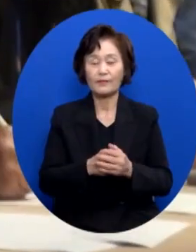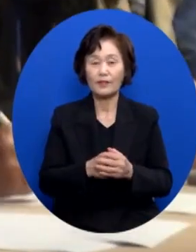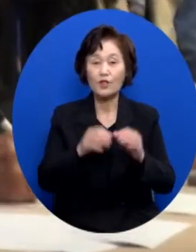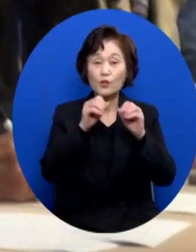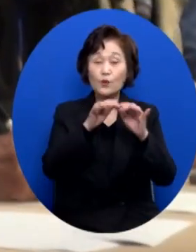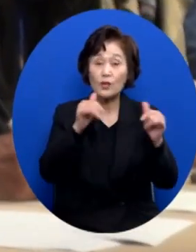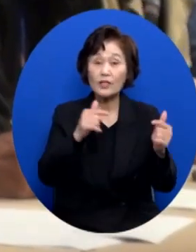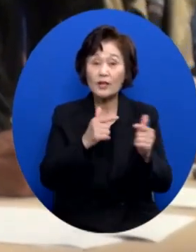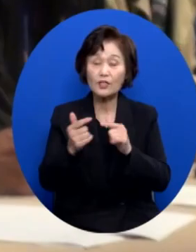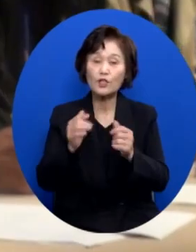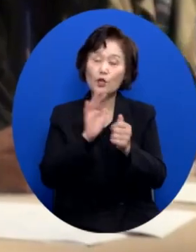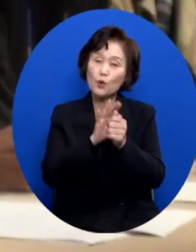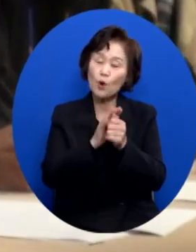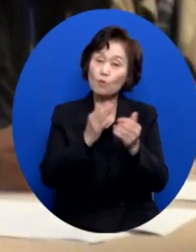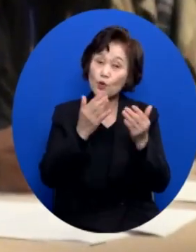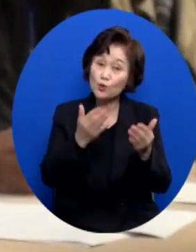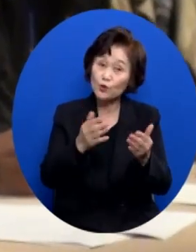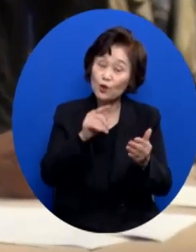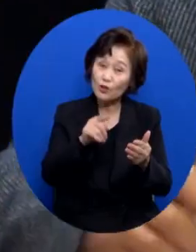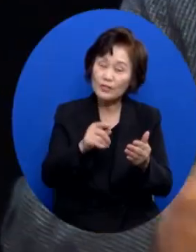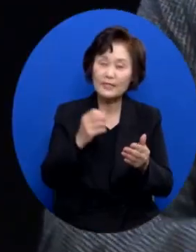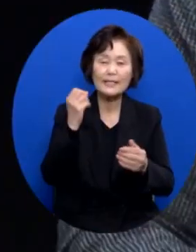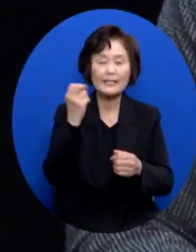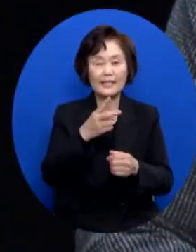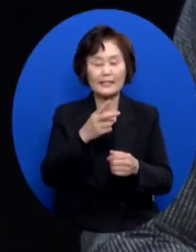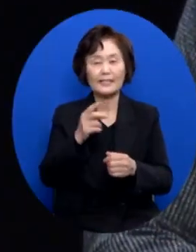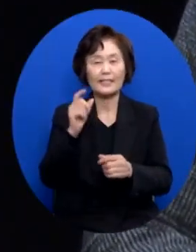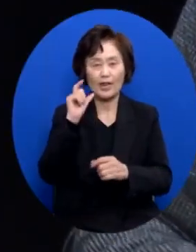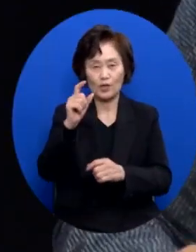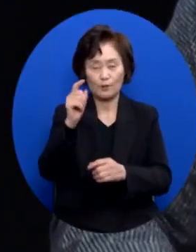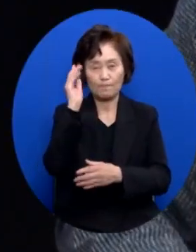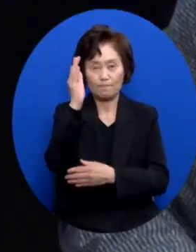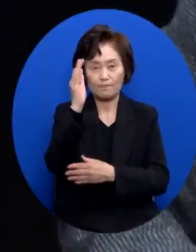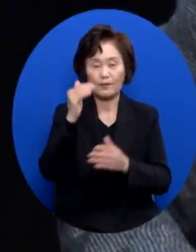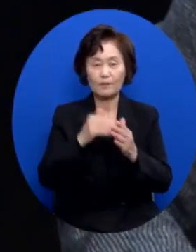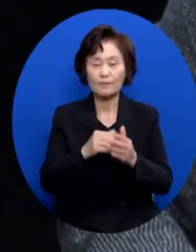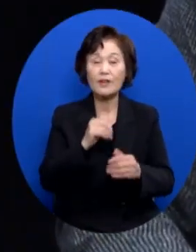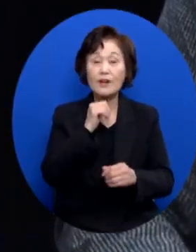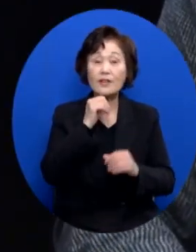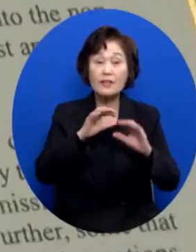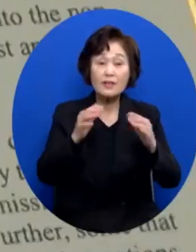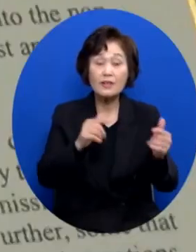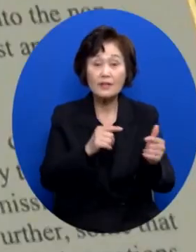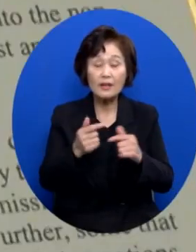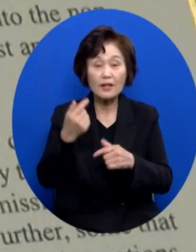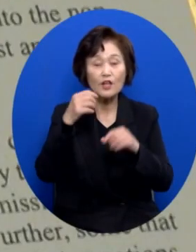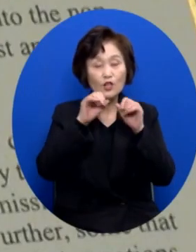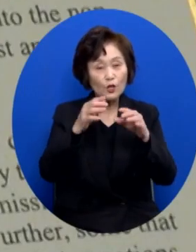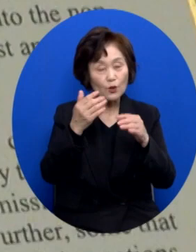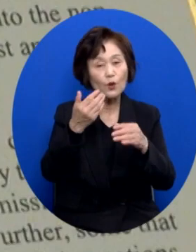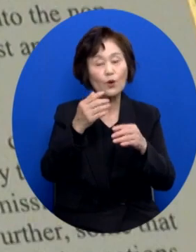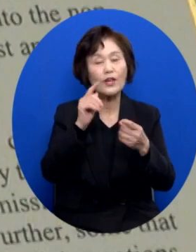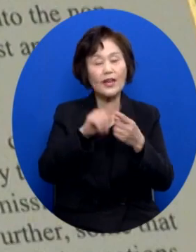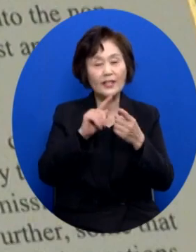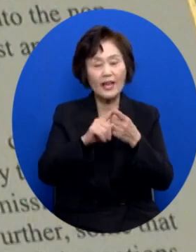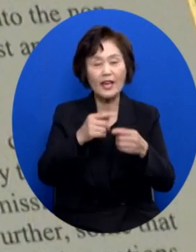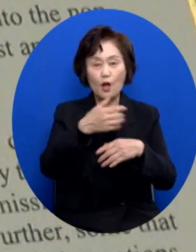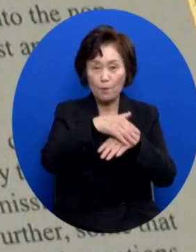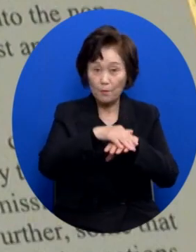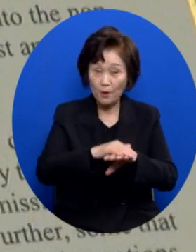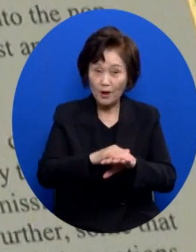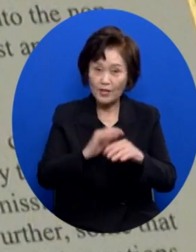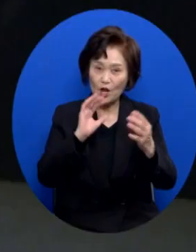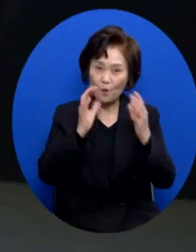선교사들이 도움을 주는 선교 모델이 다시 한번 강조됐습니다 비서구권 선교 전략 실천을 위한 코알라 회의는 앞으로도 이어질